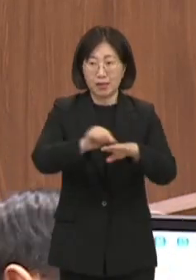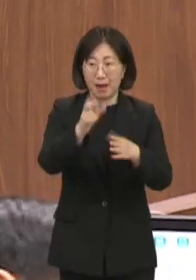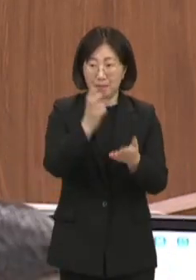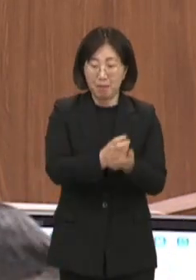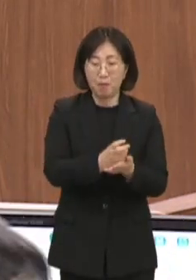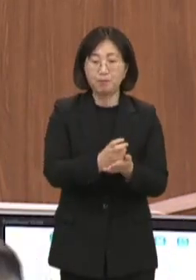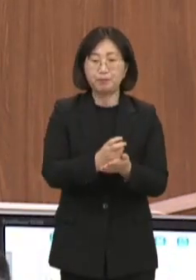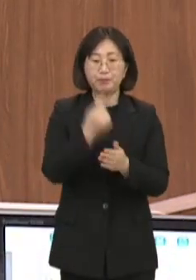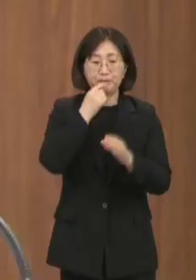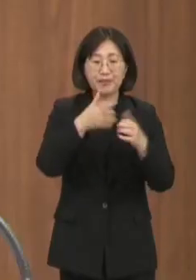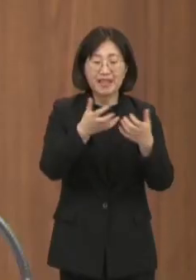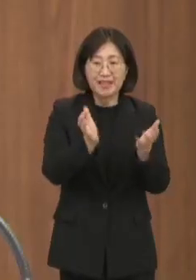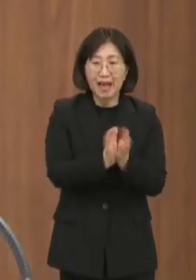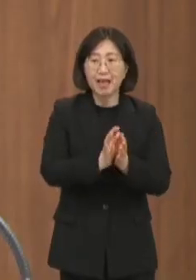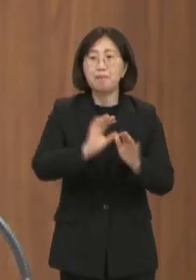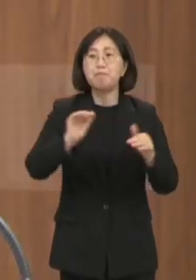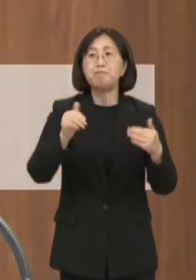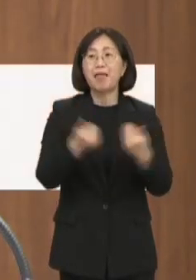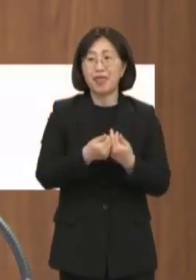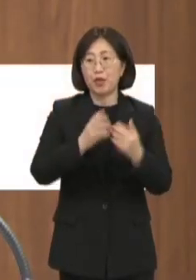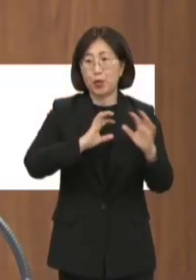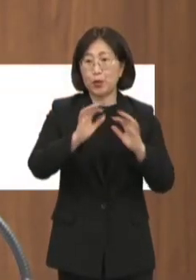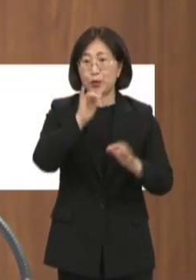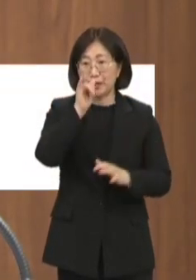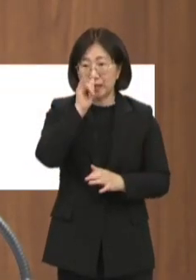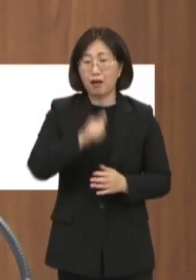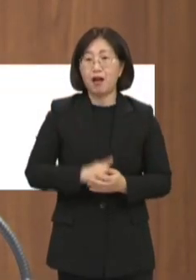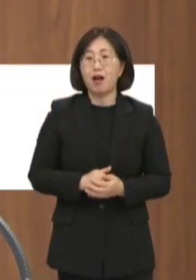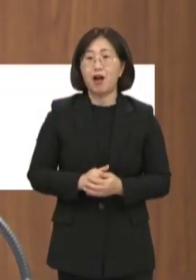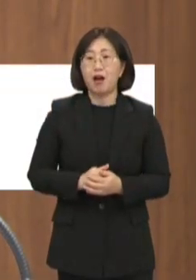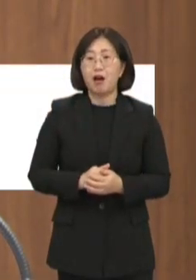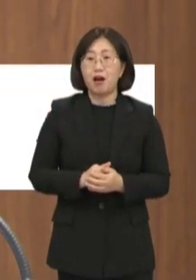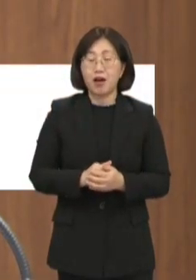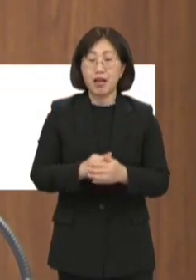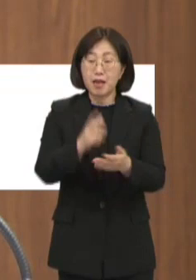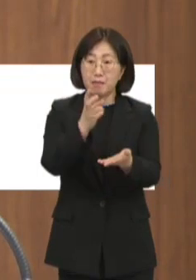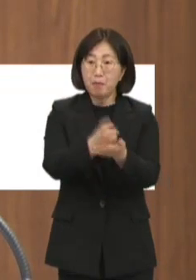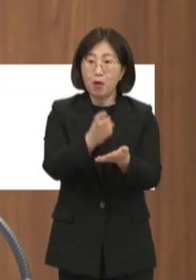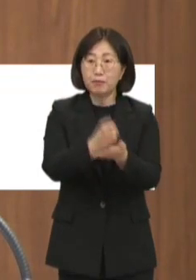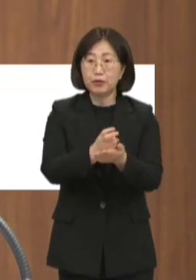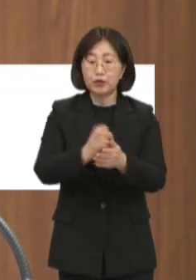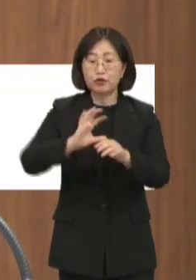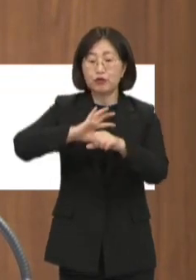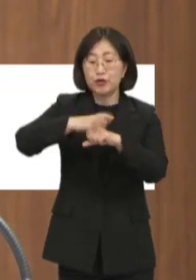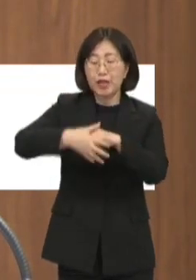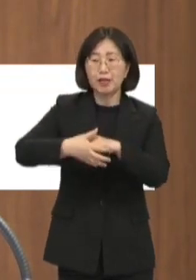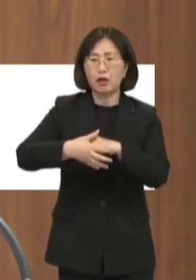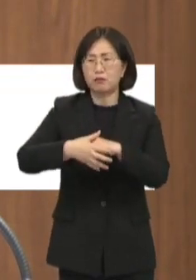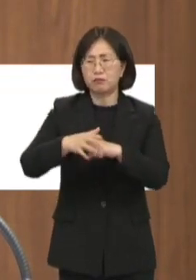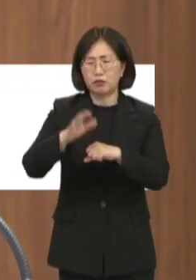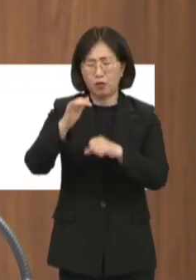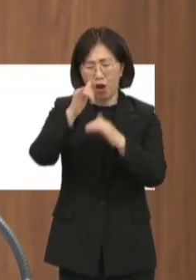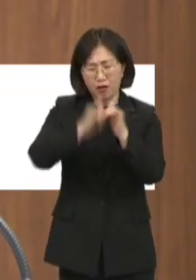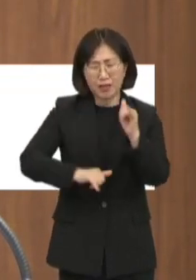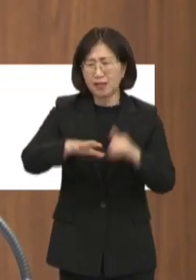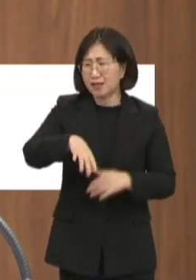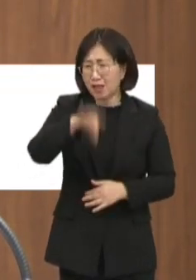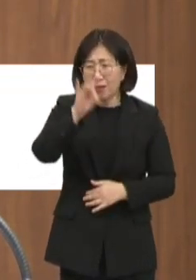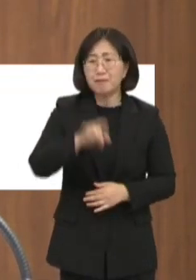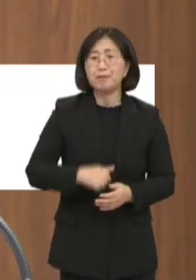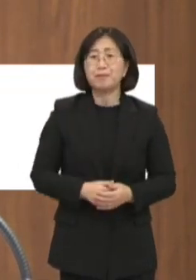토론도 있었지만 학생 인권 조례 폐지 조례안은 국제적으로도 유례 없는 일이 될